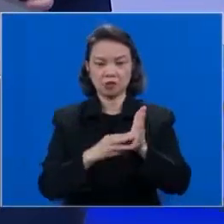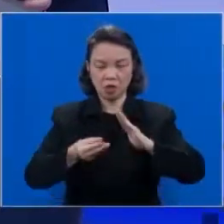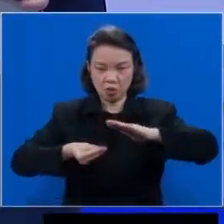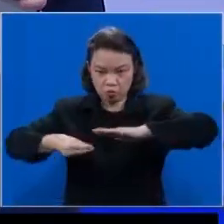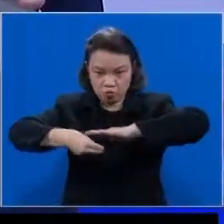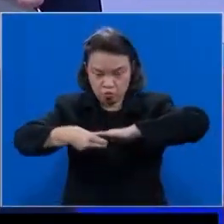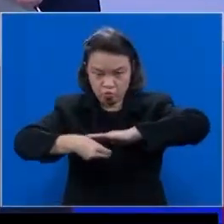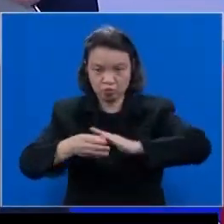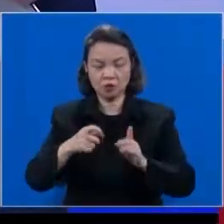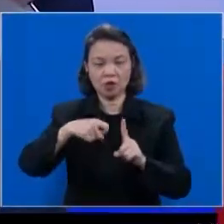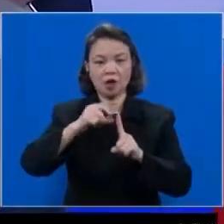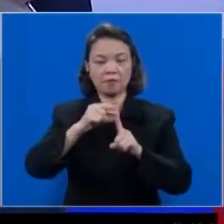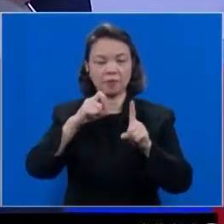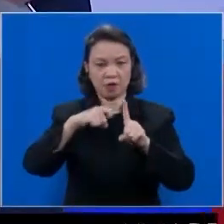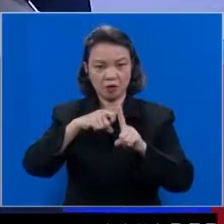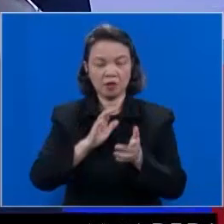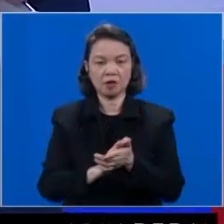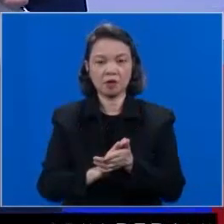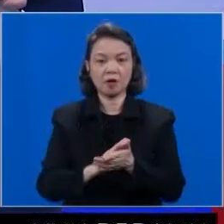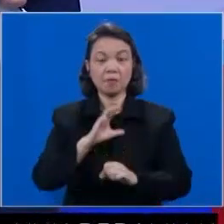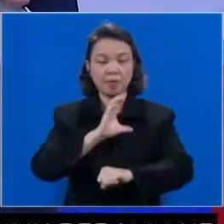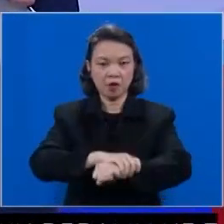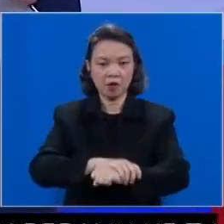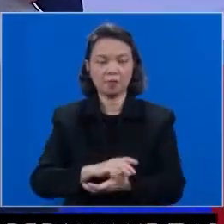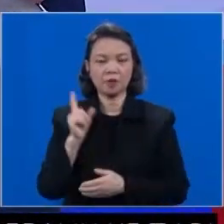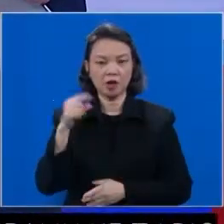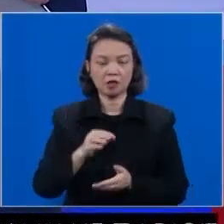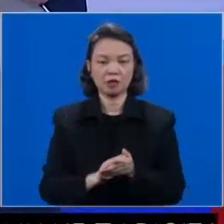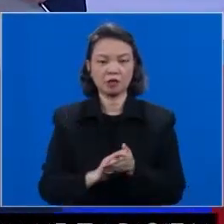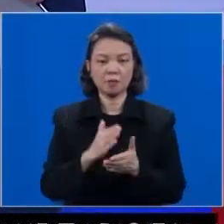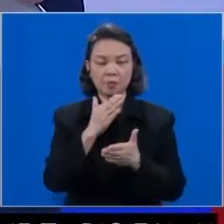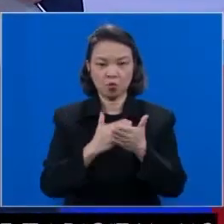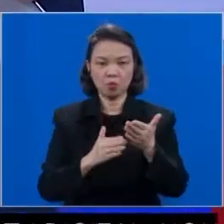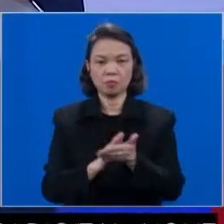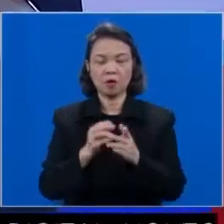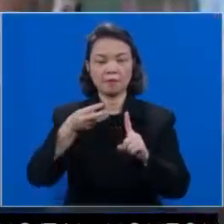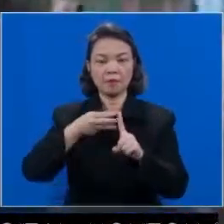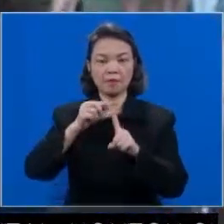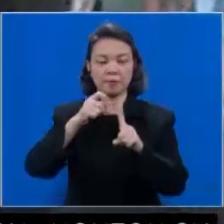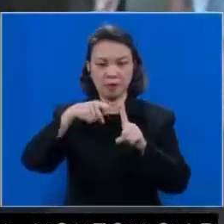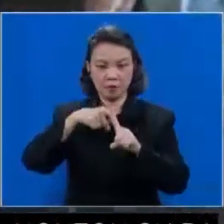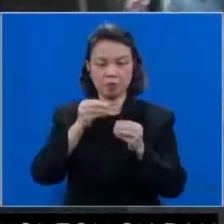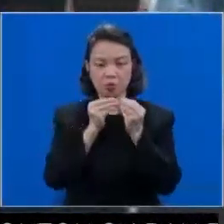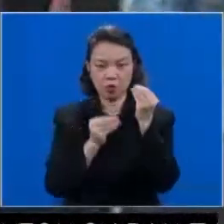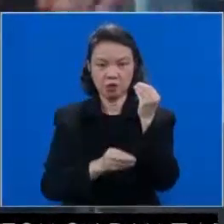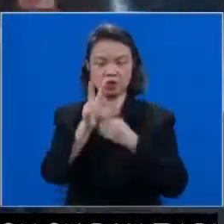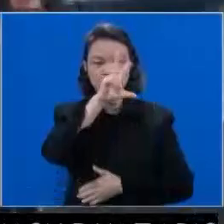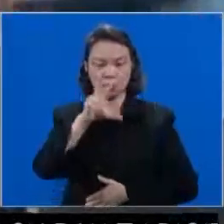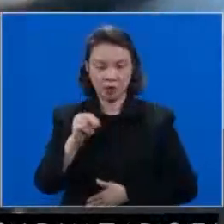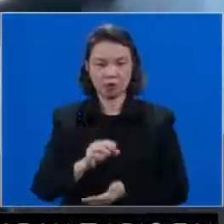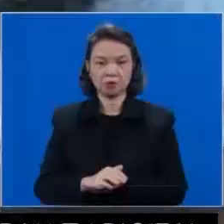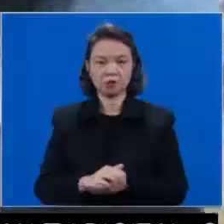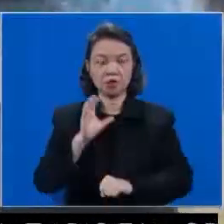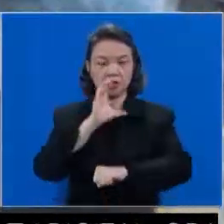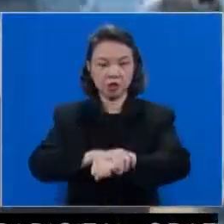mounted tersebut KPK juga menangkap sejumlah pihak dari Badan Pemeriksa Keuangan perwakilan Jawa Barat Bupati Bogor radiasi ditangkap tim